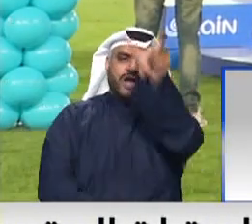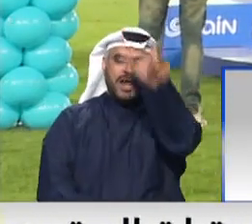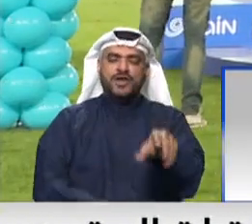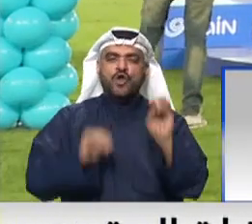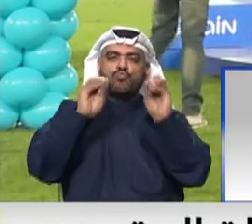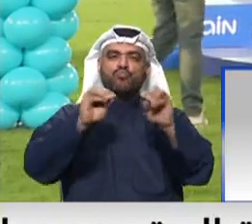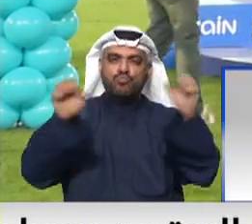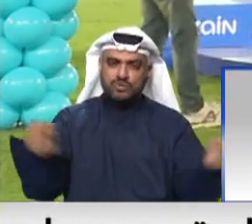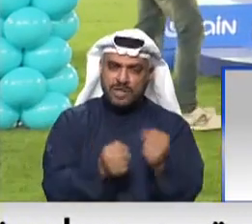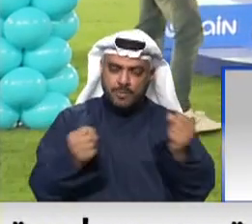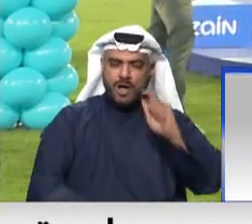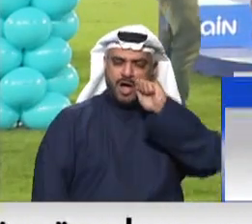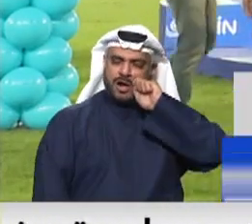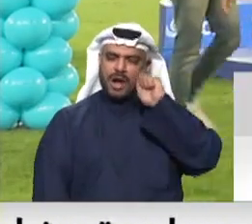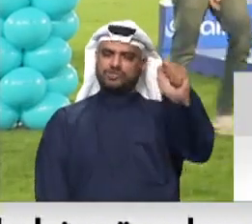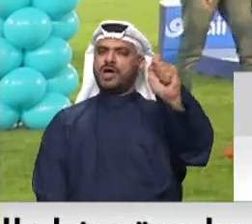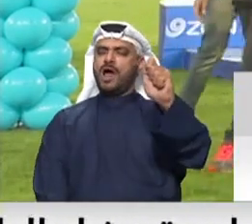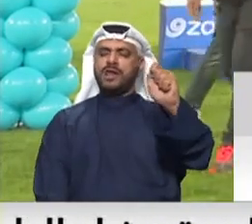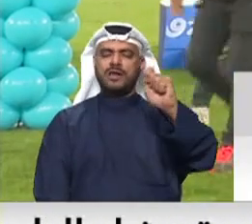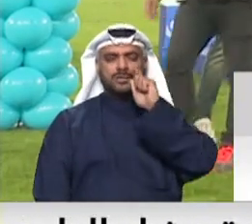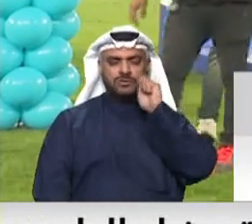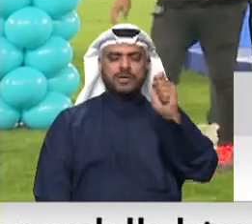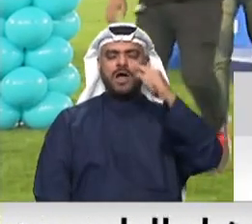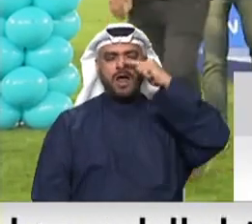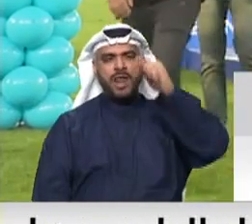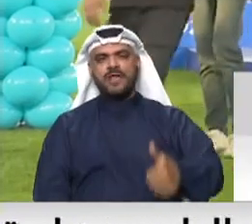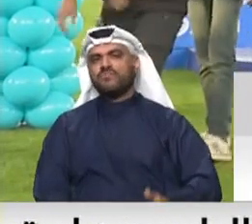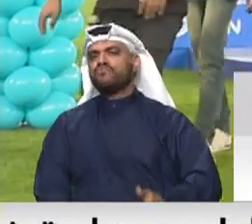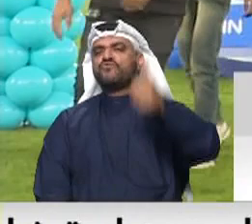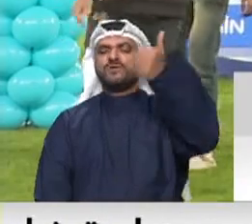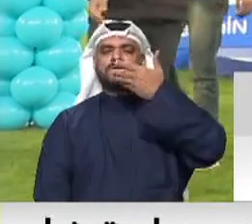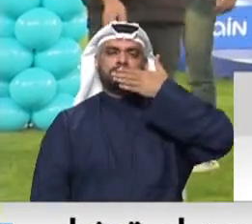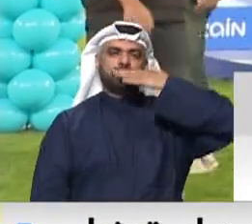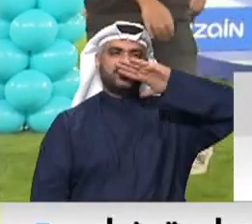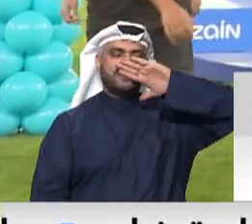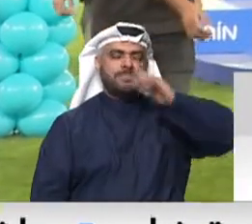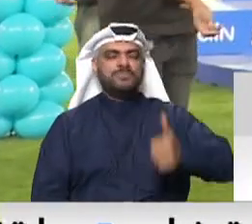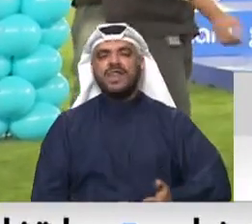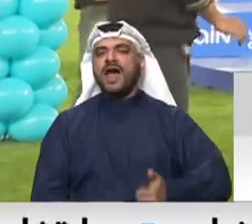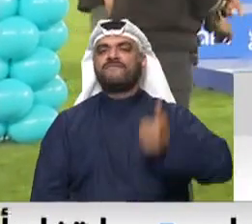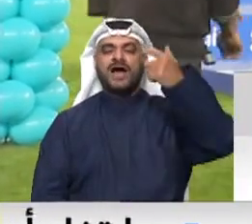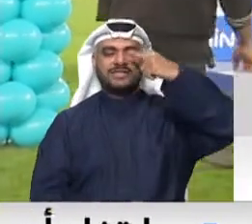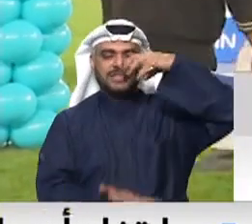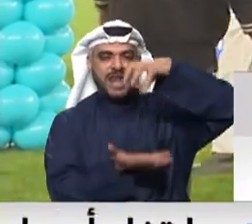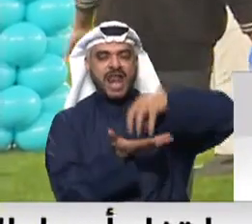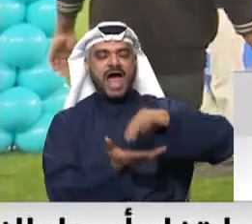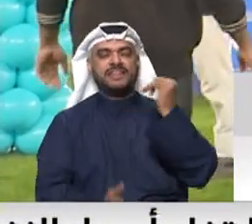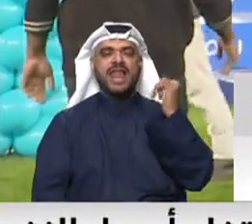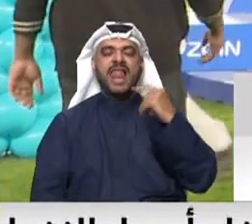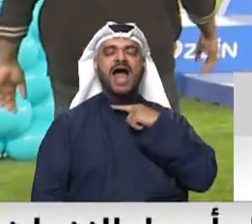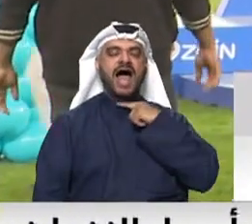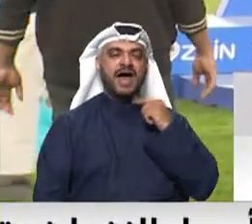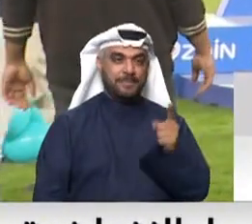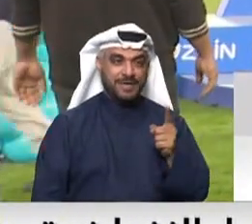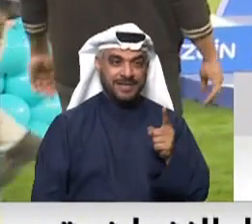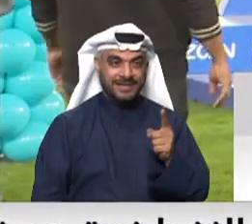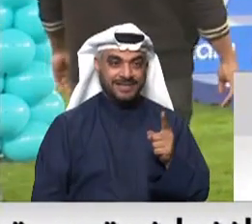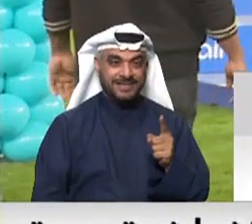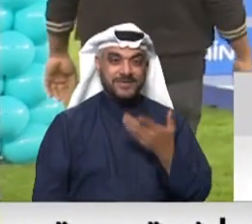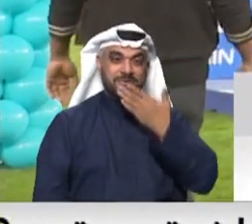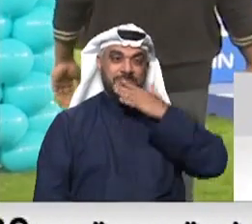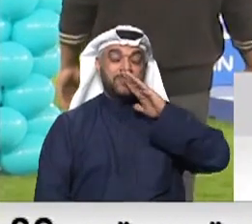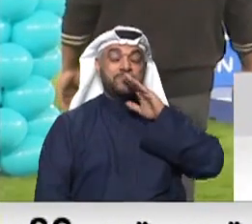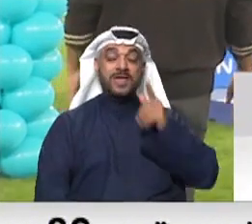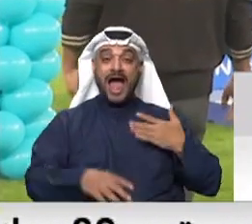اللاعبين، كنا رجال على كلمة واحدة أن نبي المباراة وراح نلعب لآخر دقيقة. وطبعا بسبب الهدف قلت لك دعاء